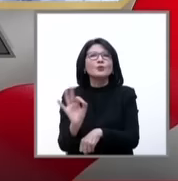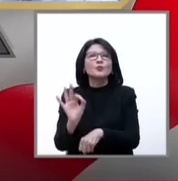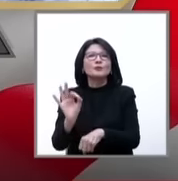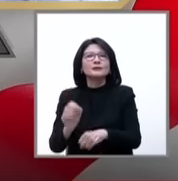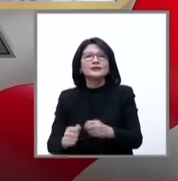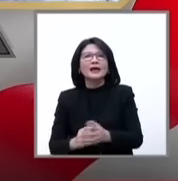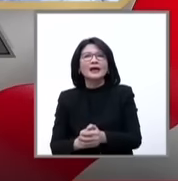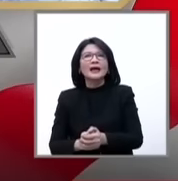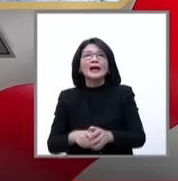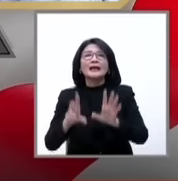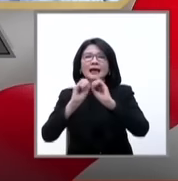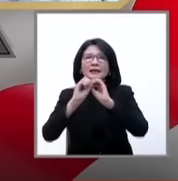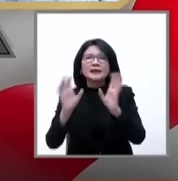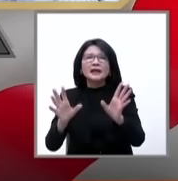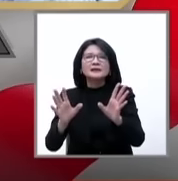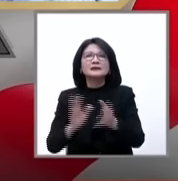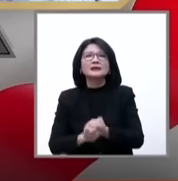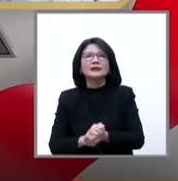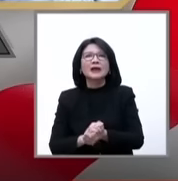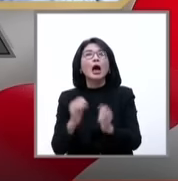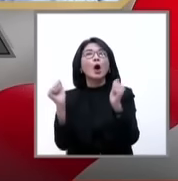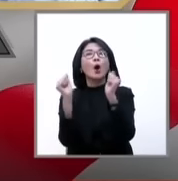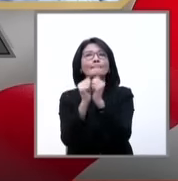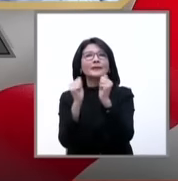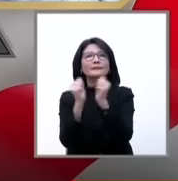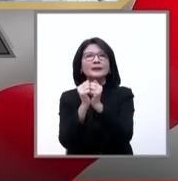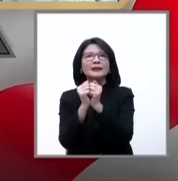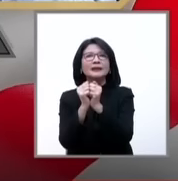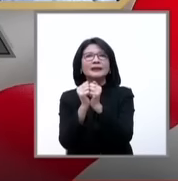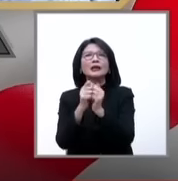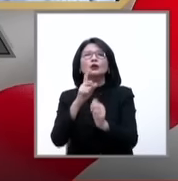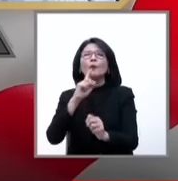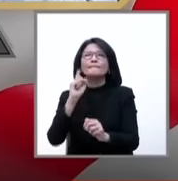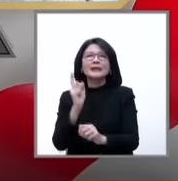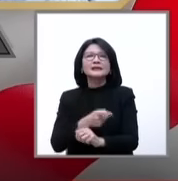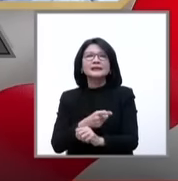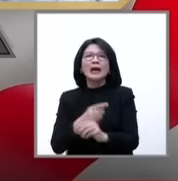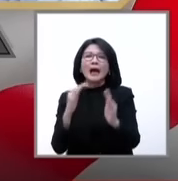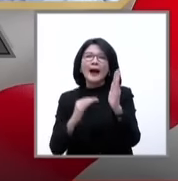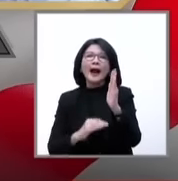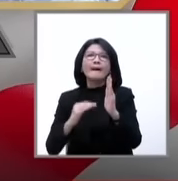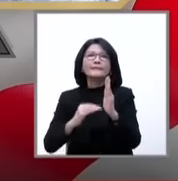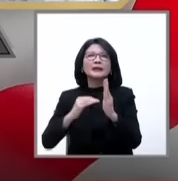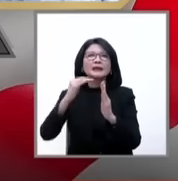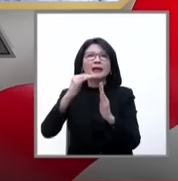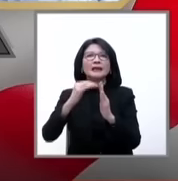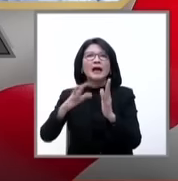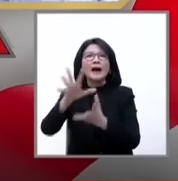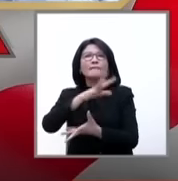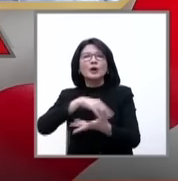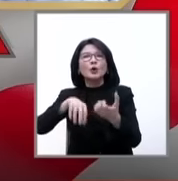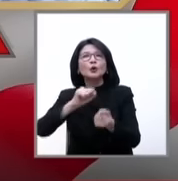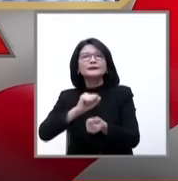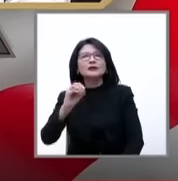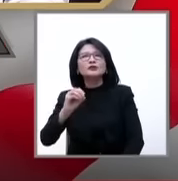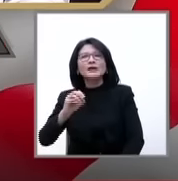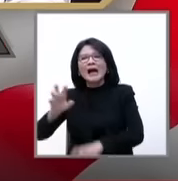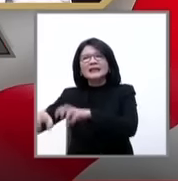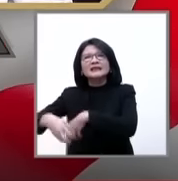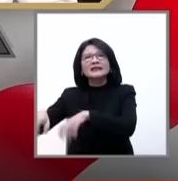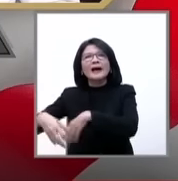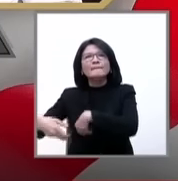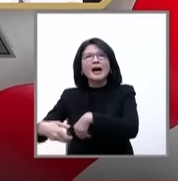sama. Dalam debat 2019 pernah terjadi kan gitu. Tapi debat ketiga ini, debat keempat ini kan sudah diingatkan